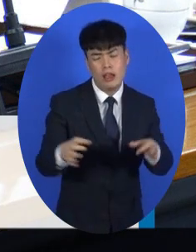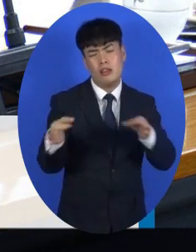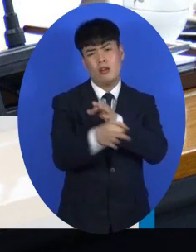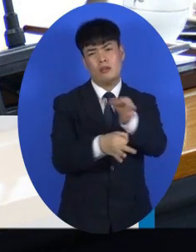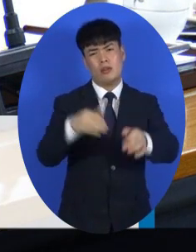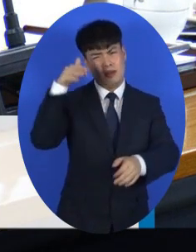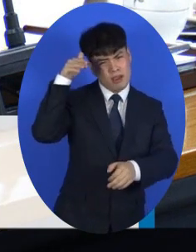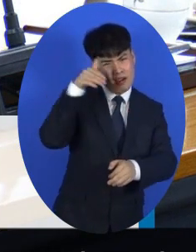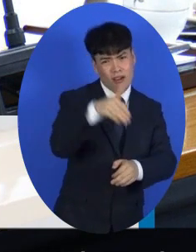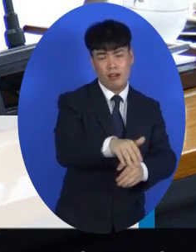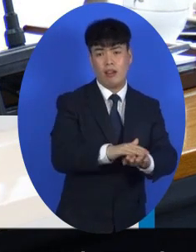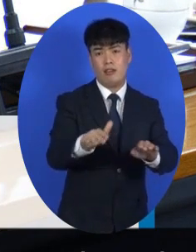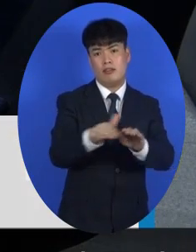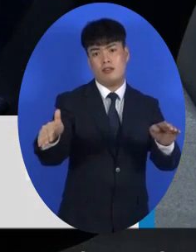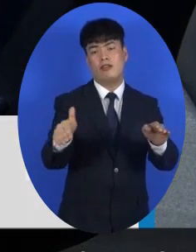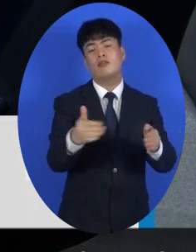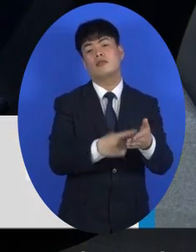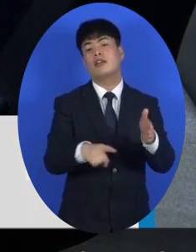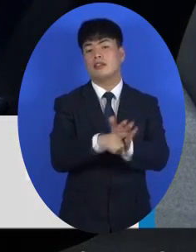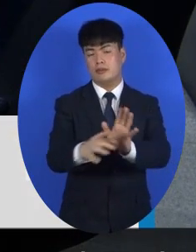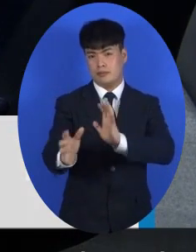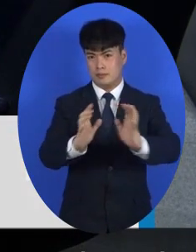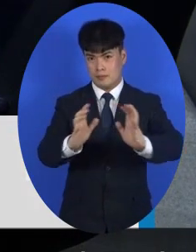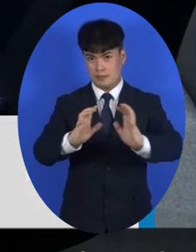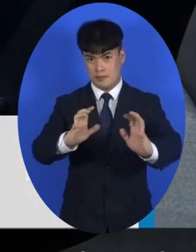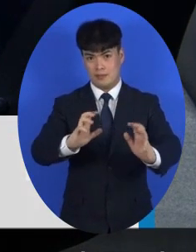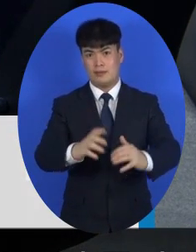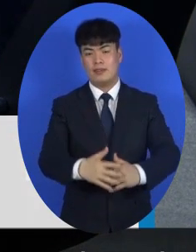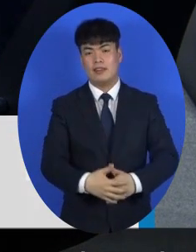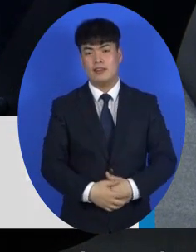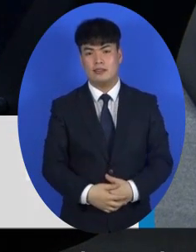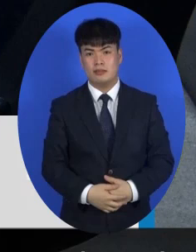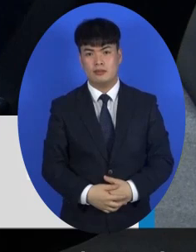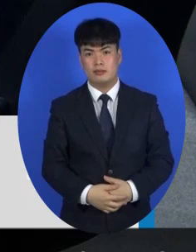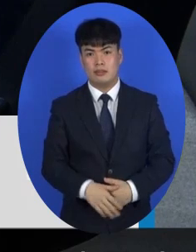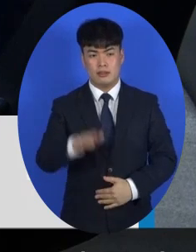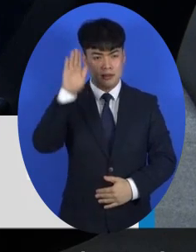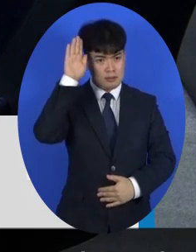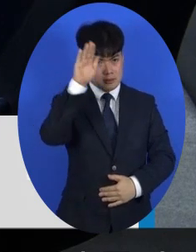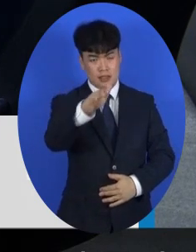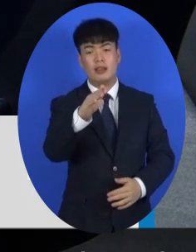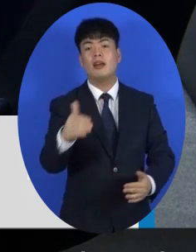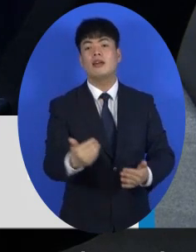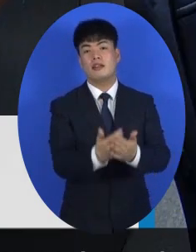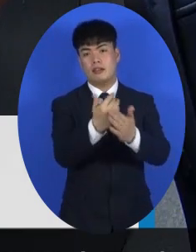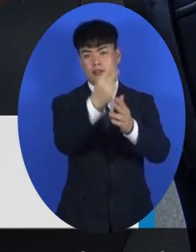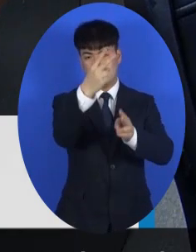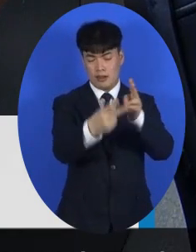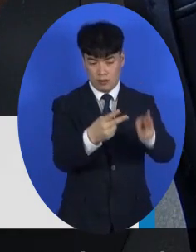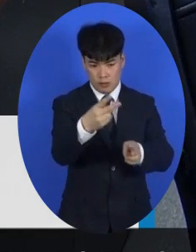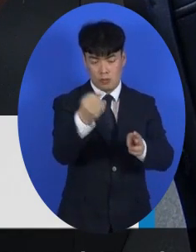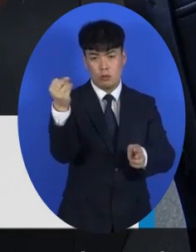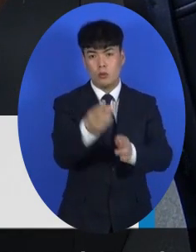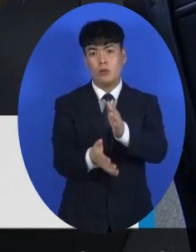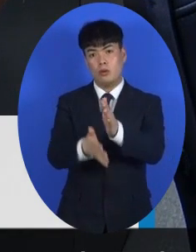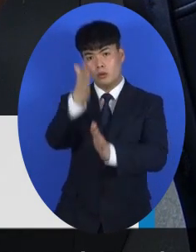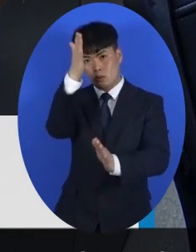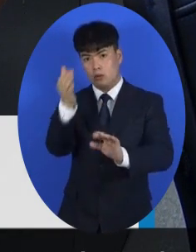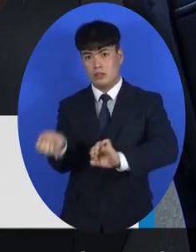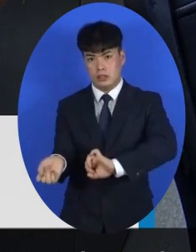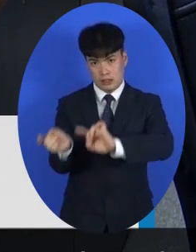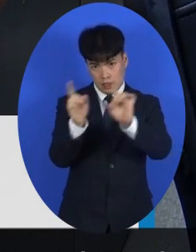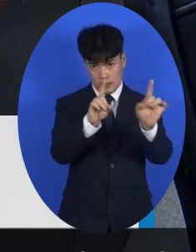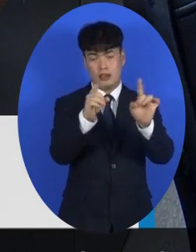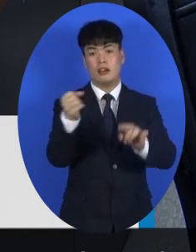의견을 나눴습니다. 이날 천안시는 사회 간접 자본 사업, 미래성장 동력 산업, 도시재생, 문화